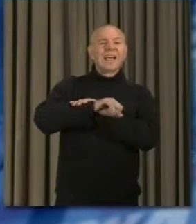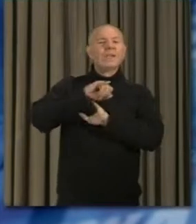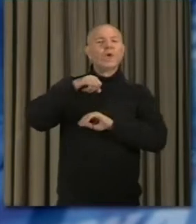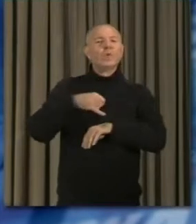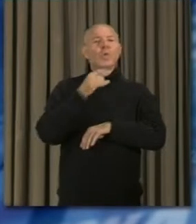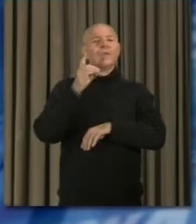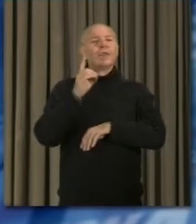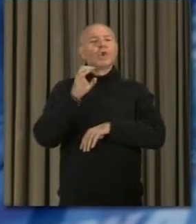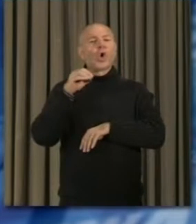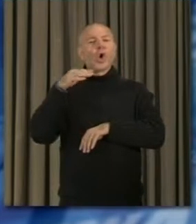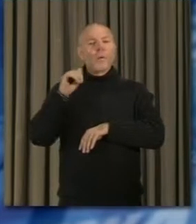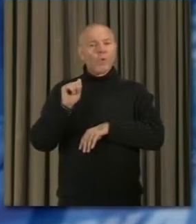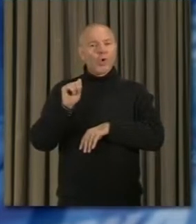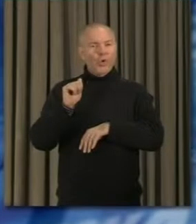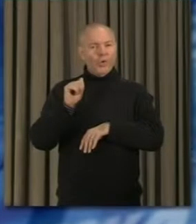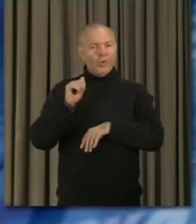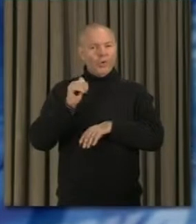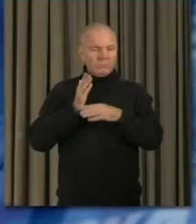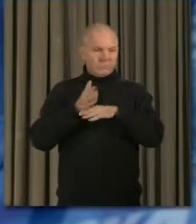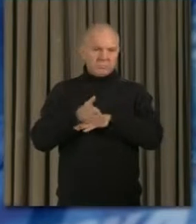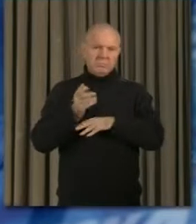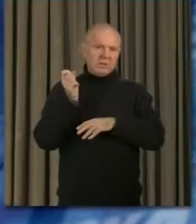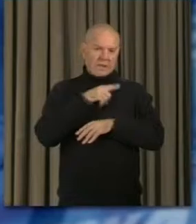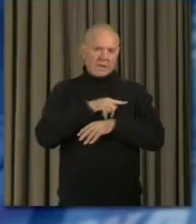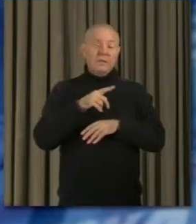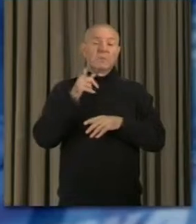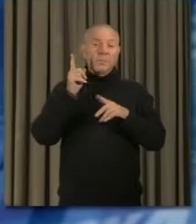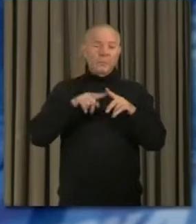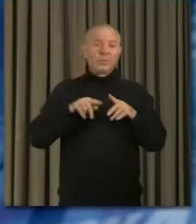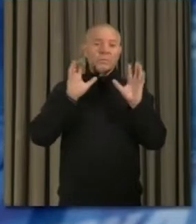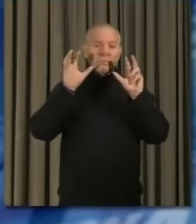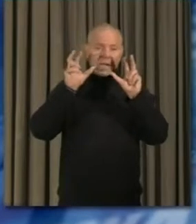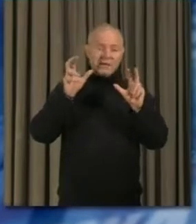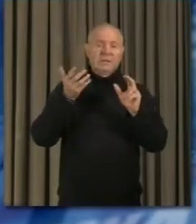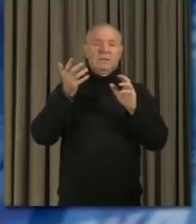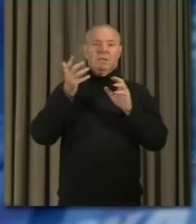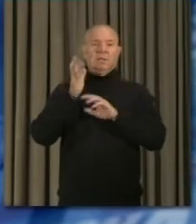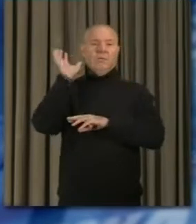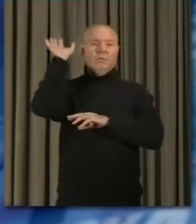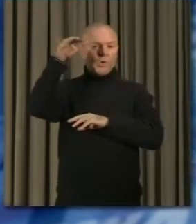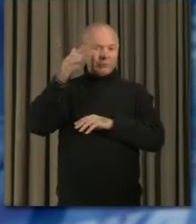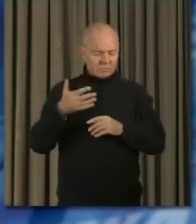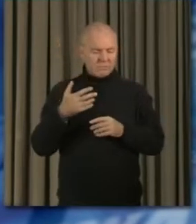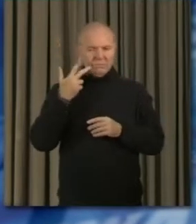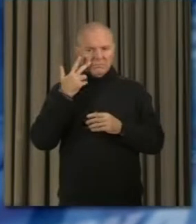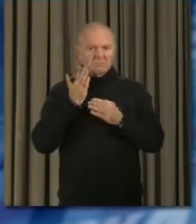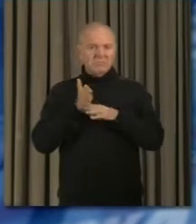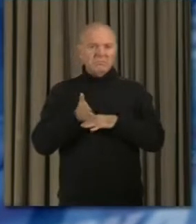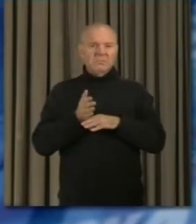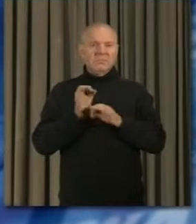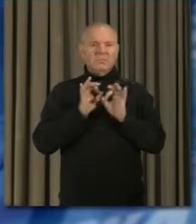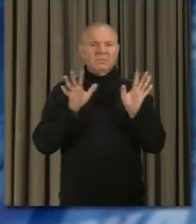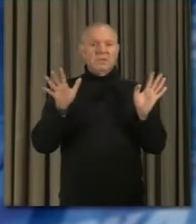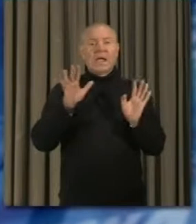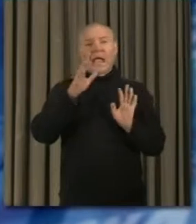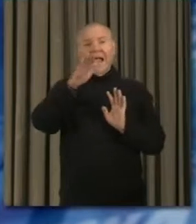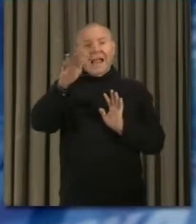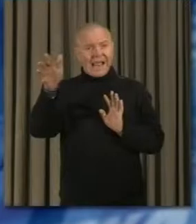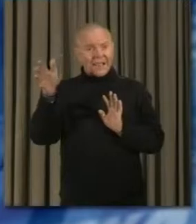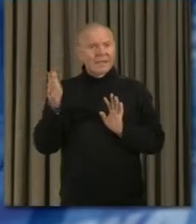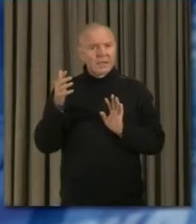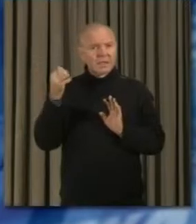Domo come per le squadre cittadine di basket e volley il progetto è gli albori altre società altri esercizi commerciali bussano alla porta di